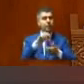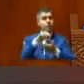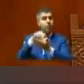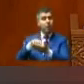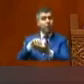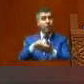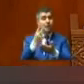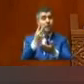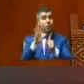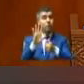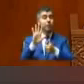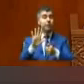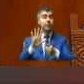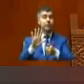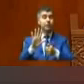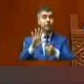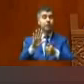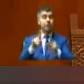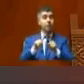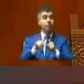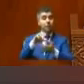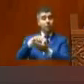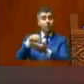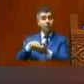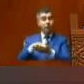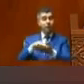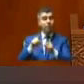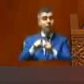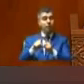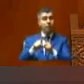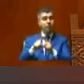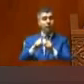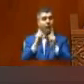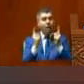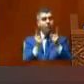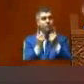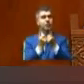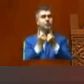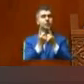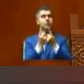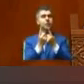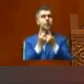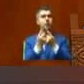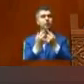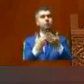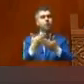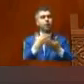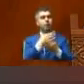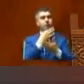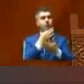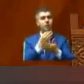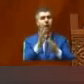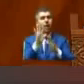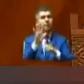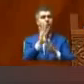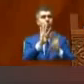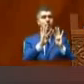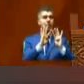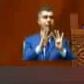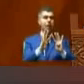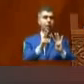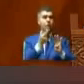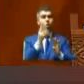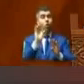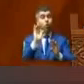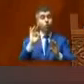وشحال ديال البلدان عندها نظام صرف اما متحرك او عائم أو مرن، كاين 85، وكاين 20